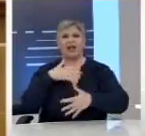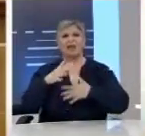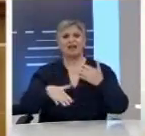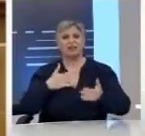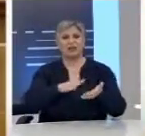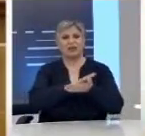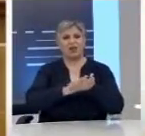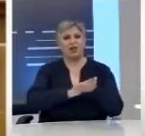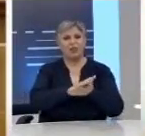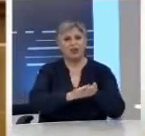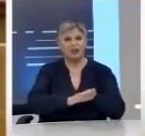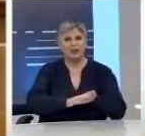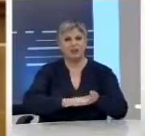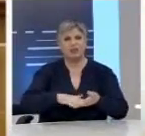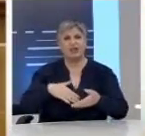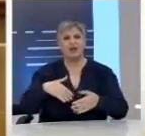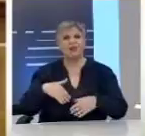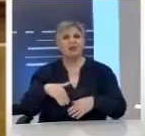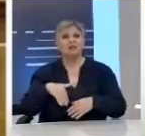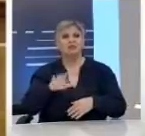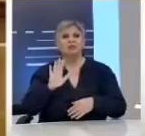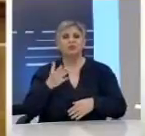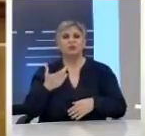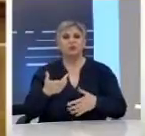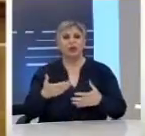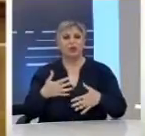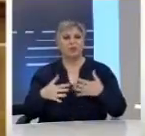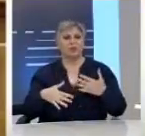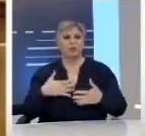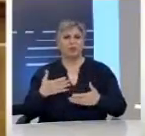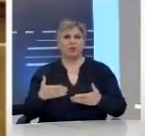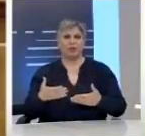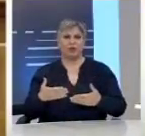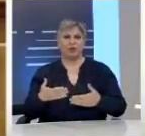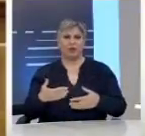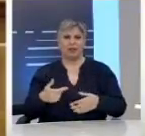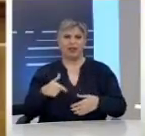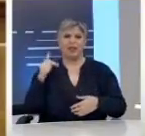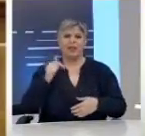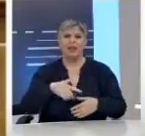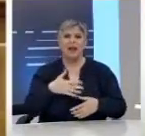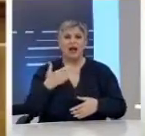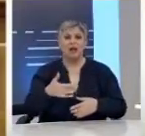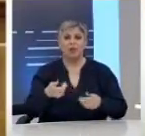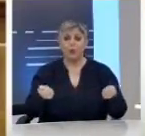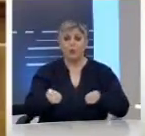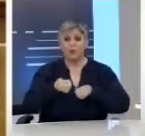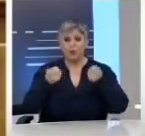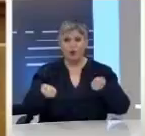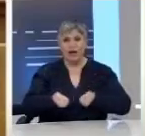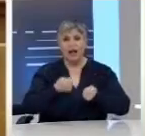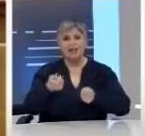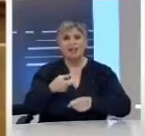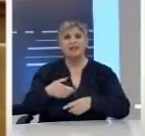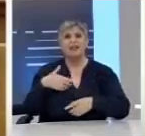θρησκεία, παρακαλώ, ούτε τη θρησκεία, ούτε παρακαλώ, το χριστιανισμό με τις αθλειότητές σας και τη